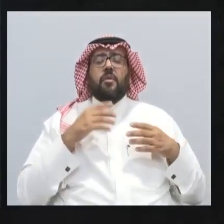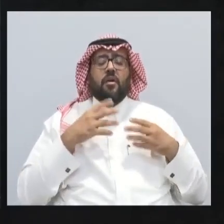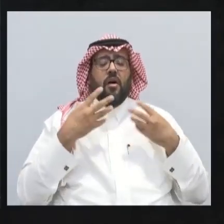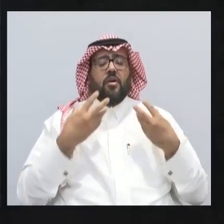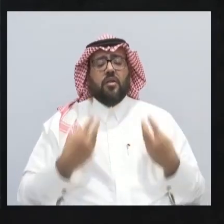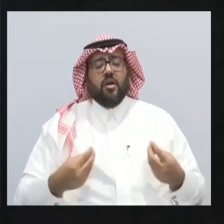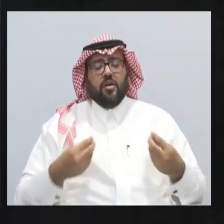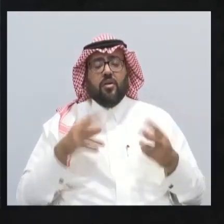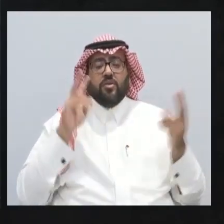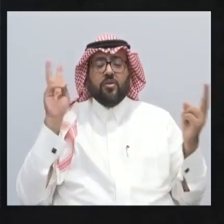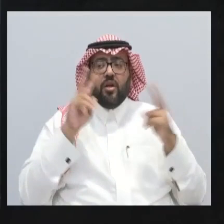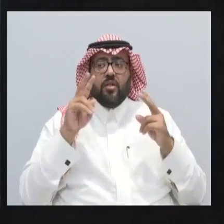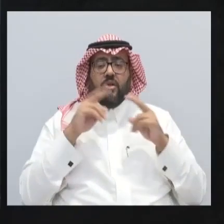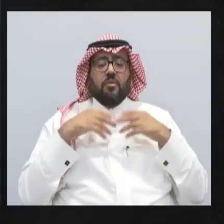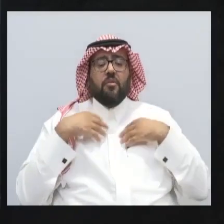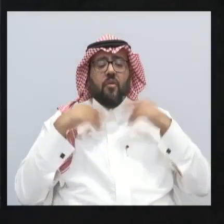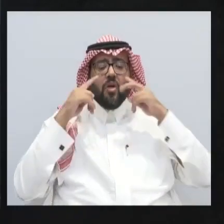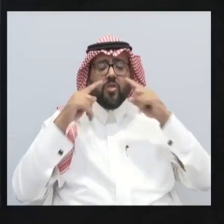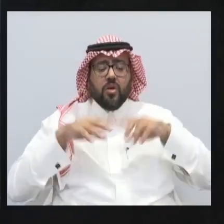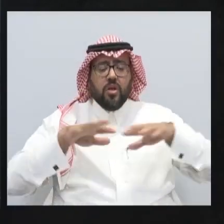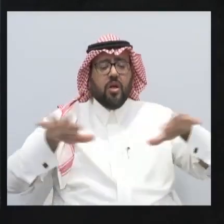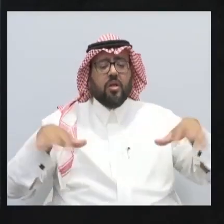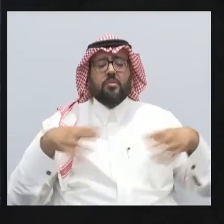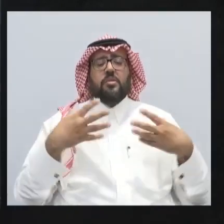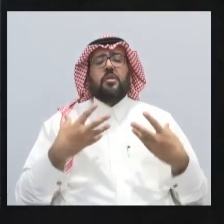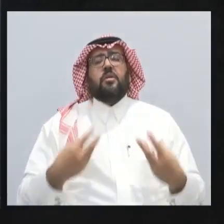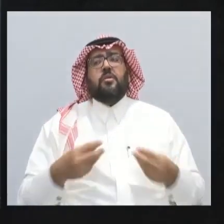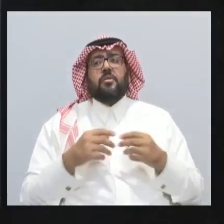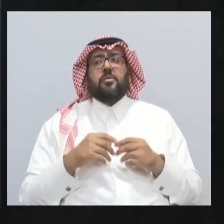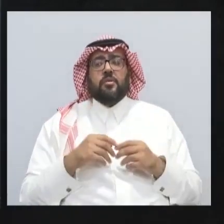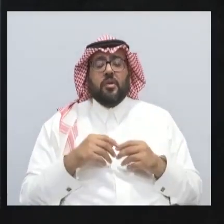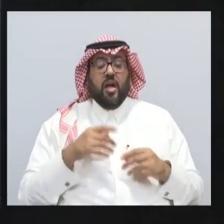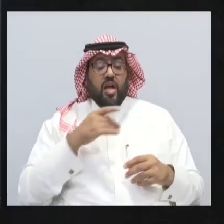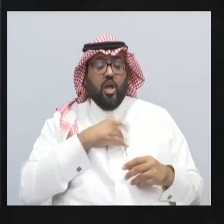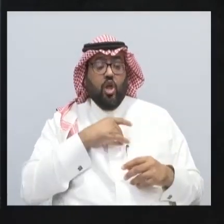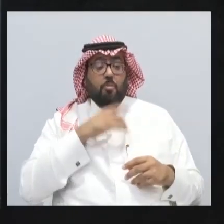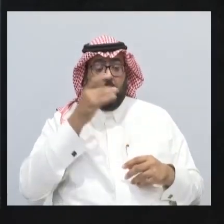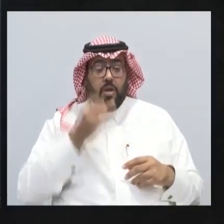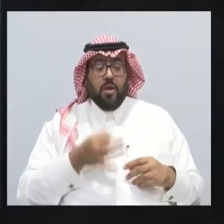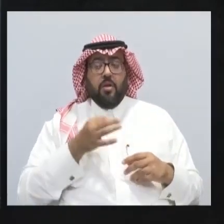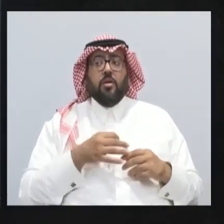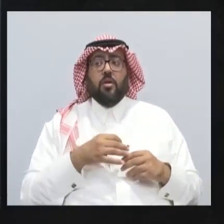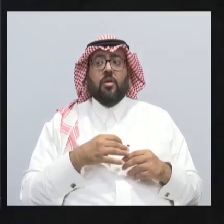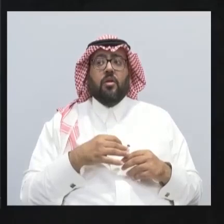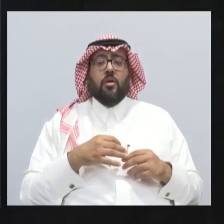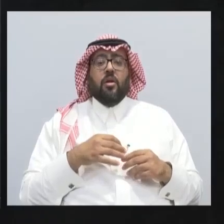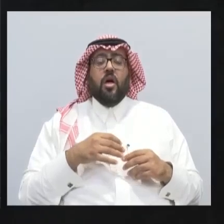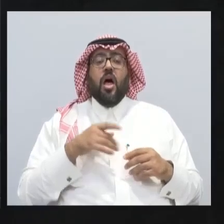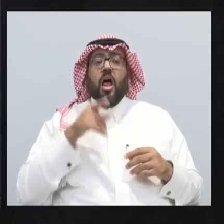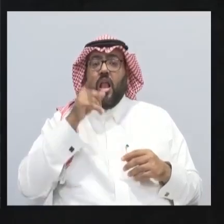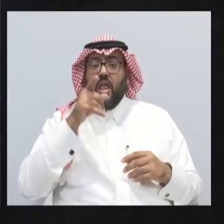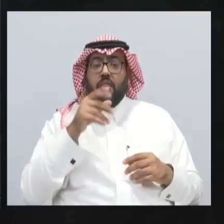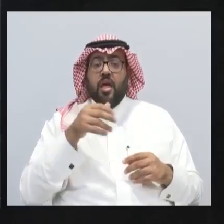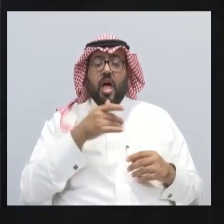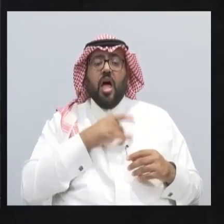وكل ما نظر انسان من سعادات الدنيا فهي سعادات وهميه ان لم يكن مؤمنا بالله سبحانه الذين امنوا